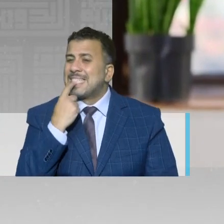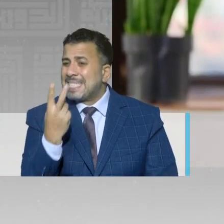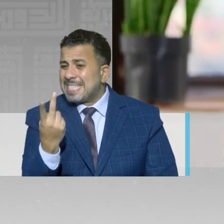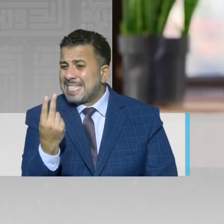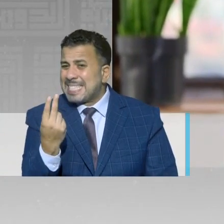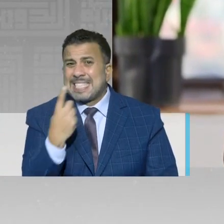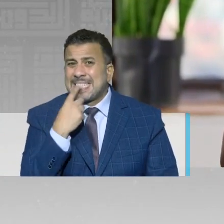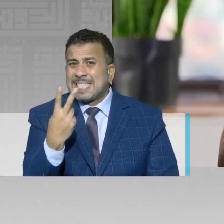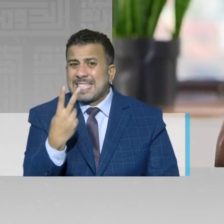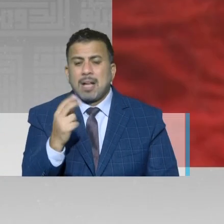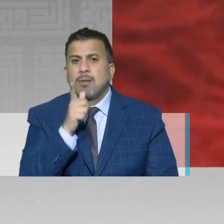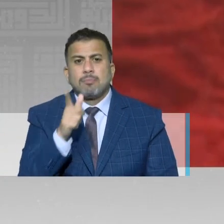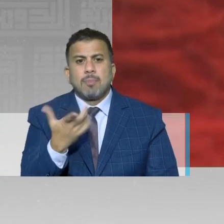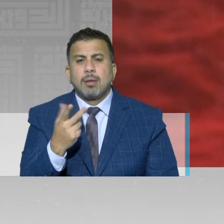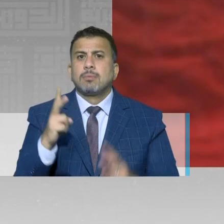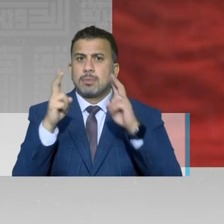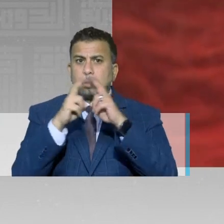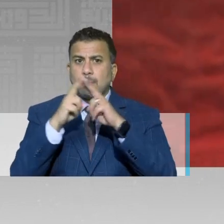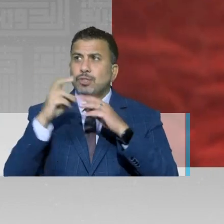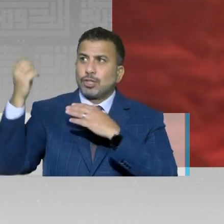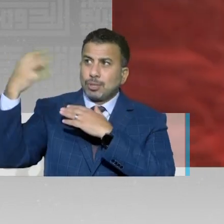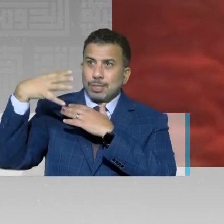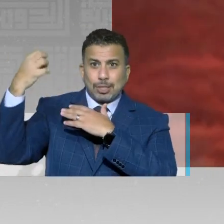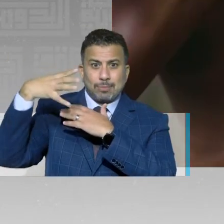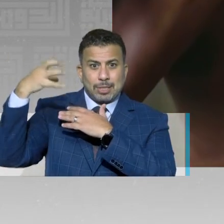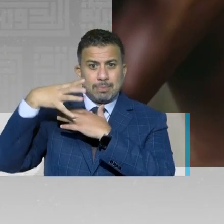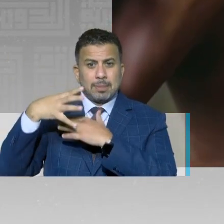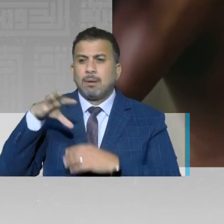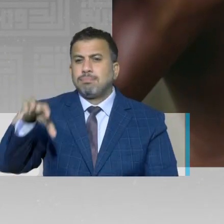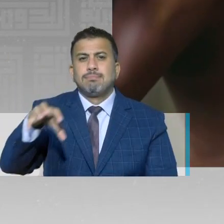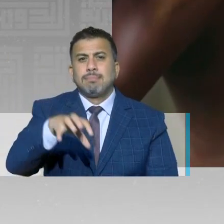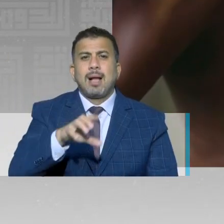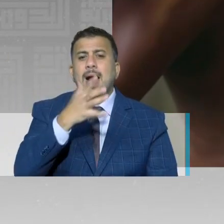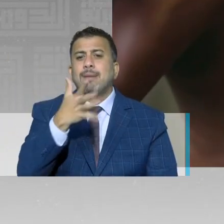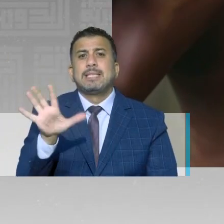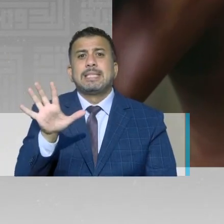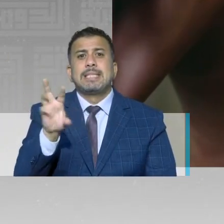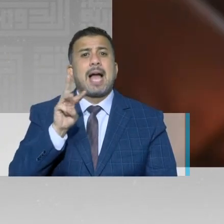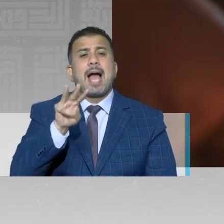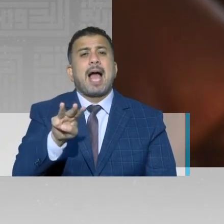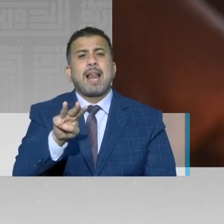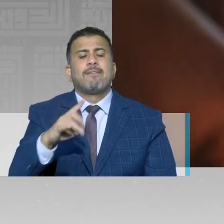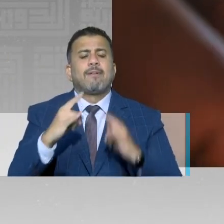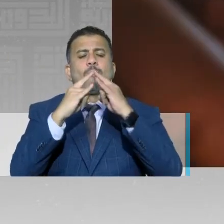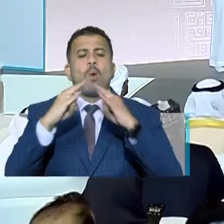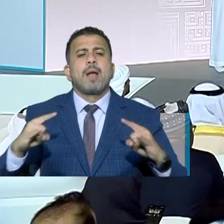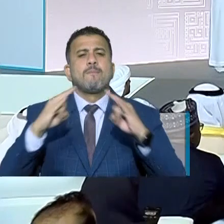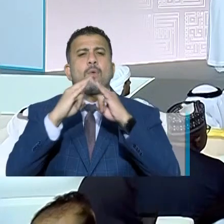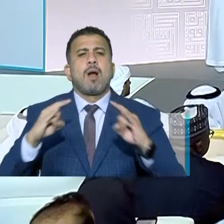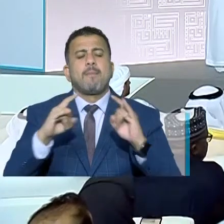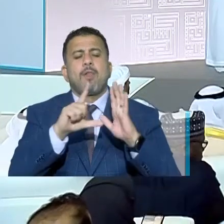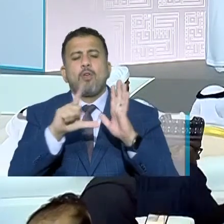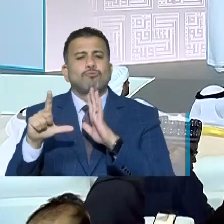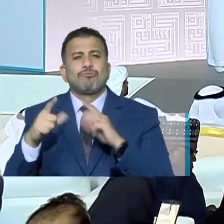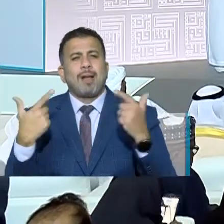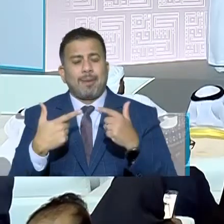فقط من توفير محطات طاقه شمسيه لاكثر من 50 الف عائله في مخيمات اللجوء